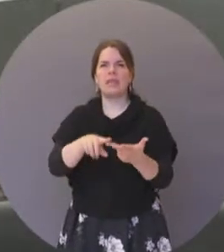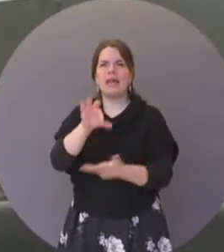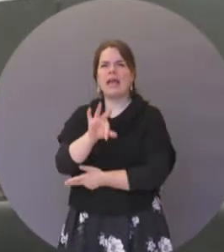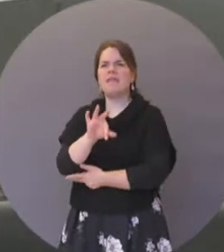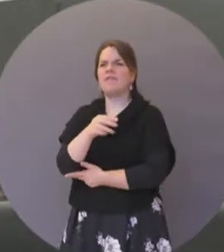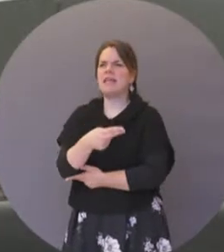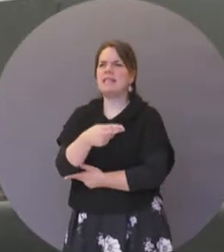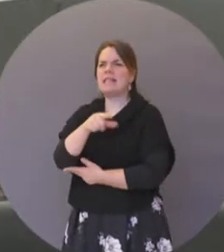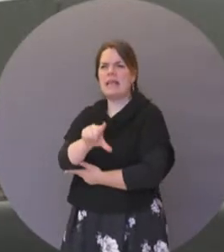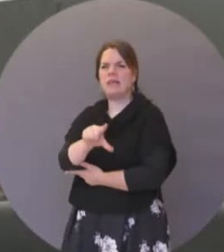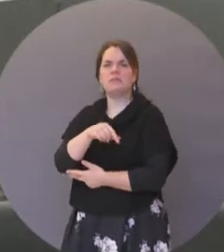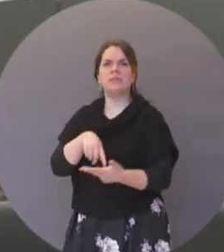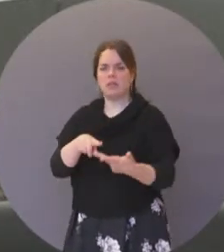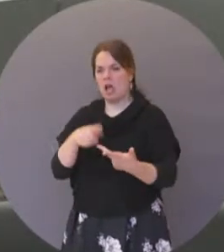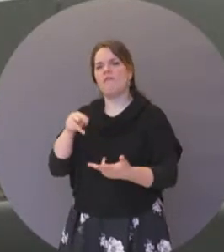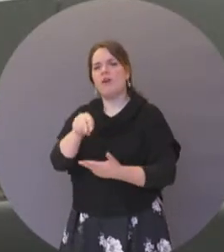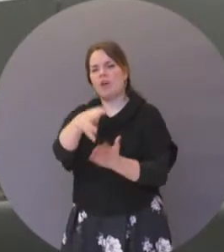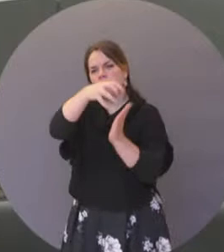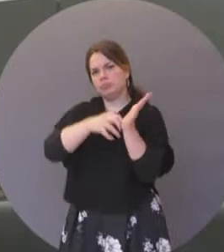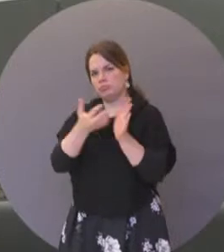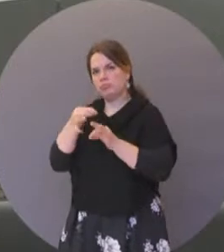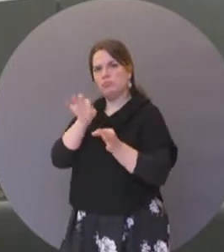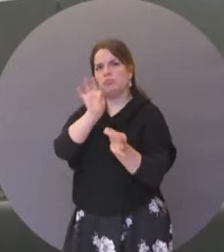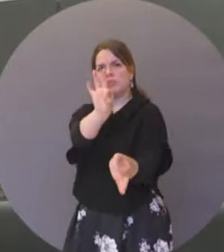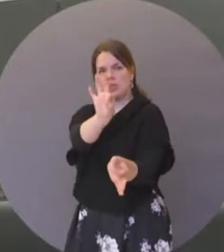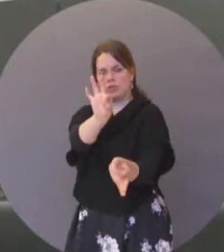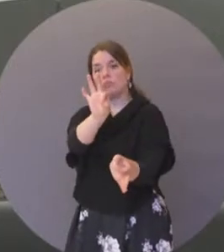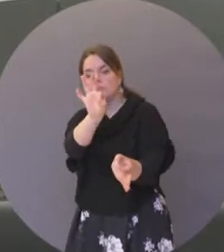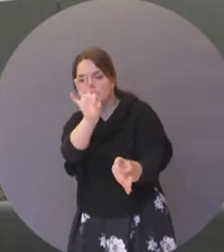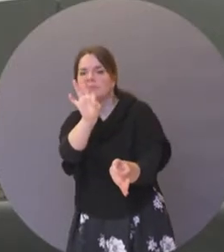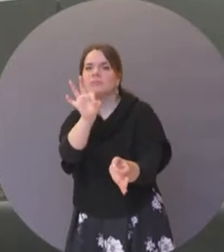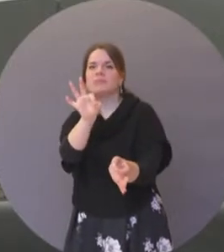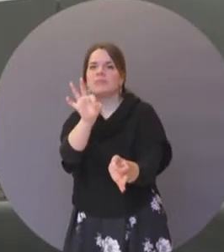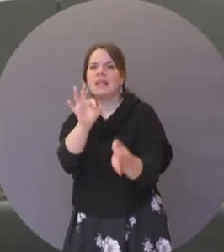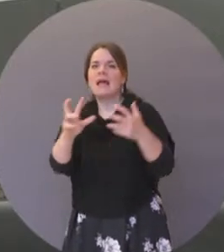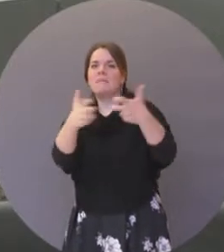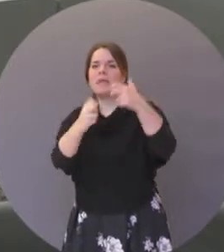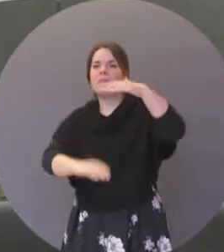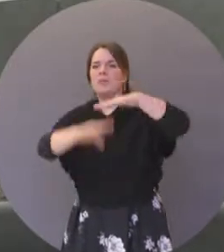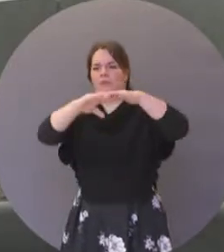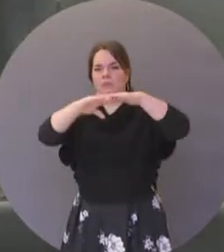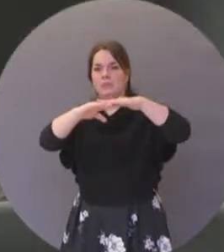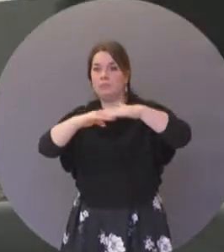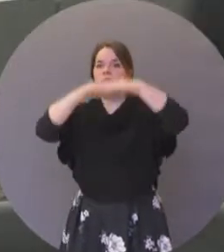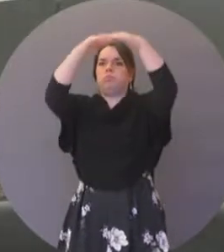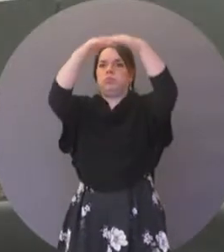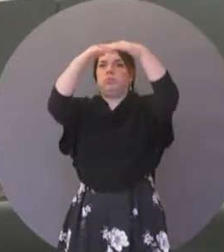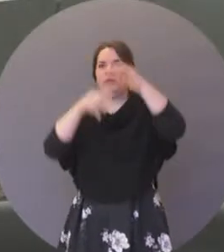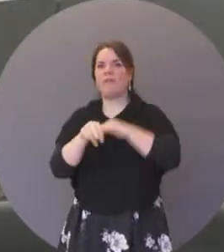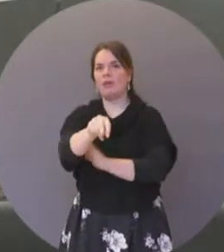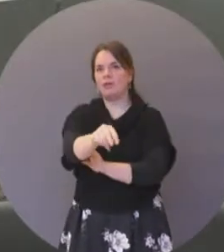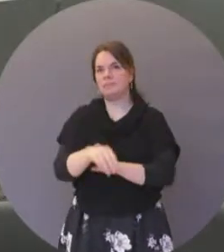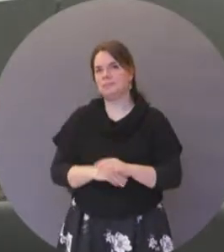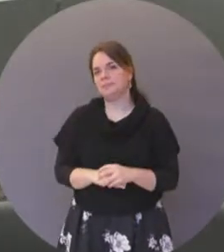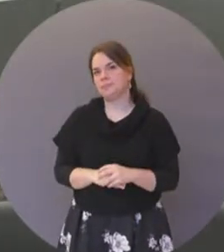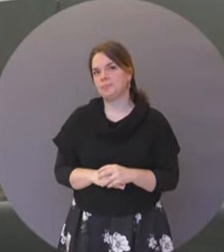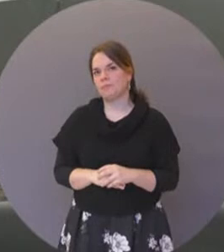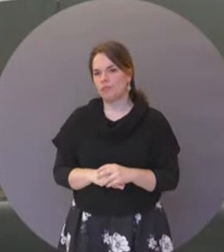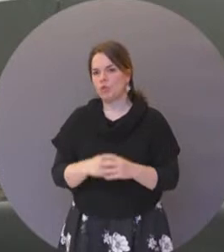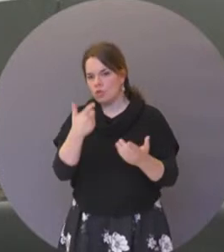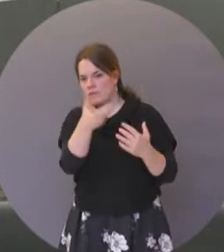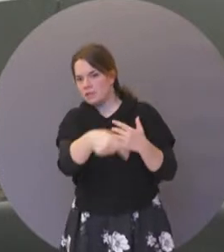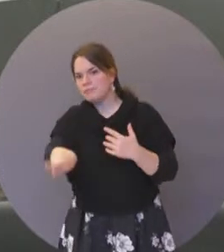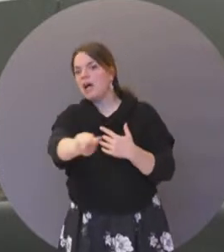vous sera présenté tout à l'heure pour les plafonds vont être rehausser donc donner l'accès à plus